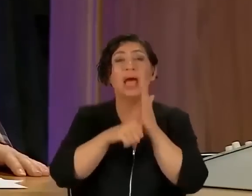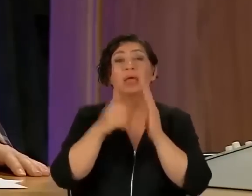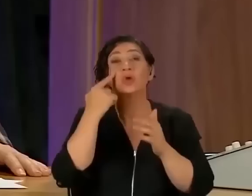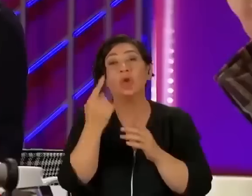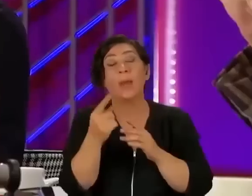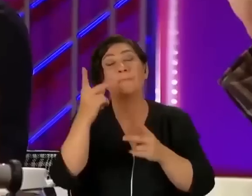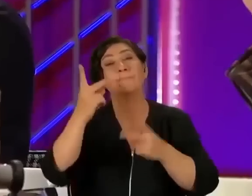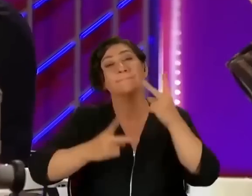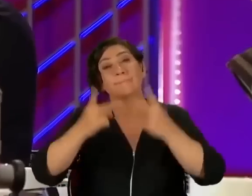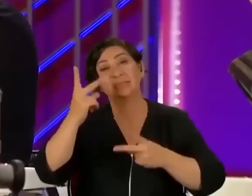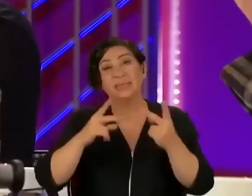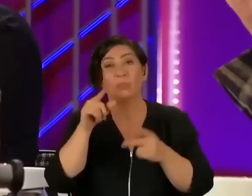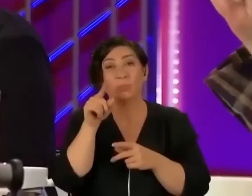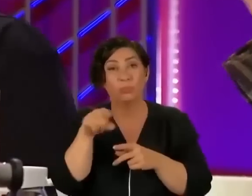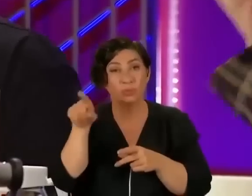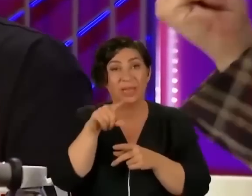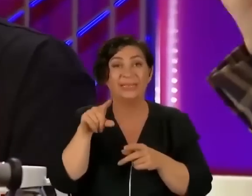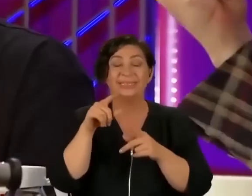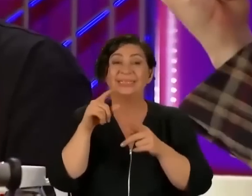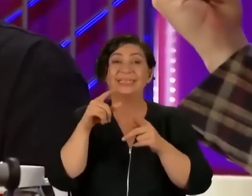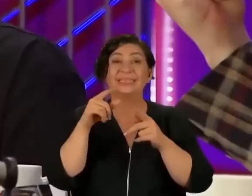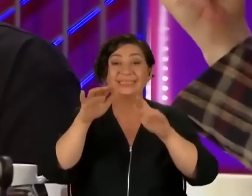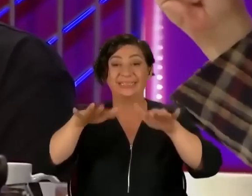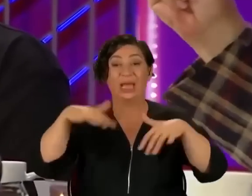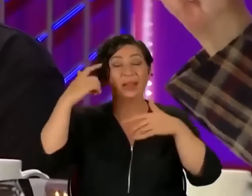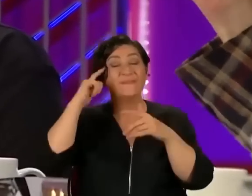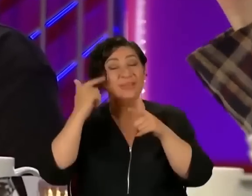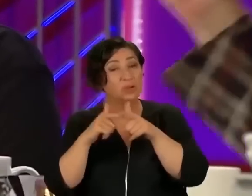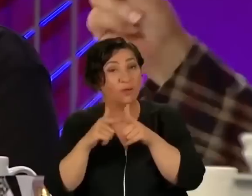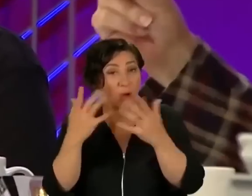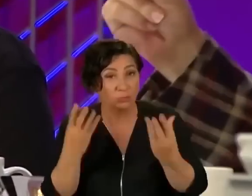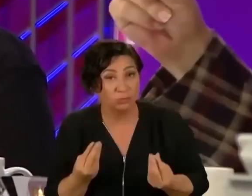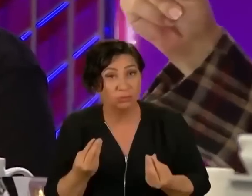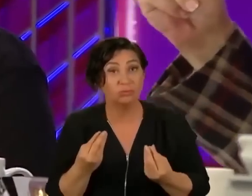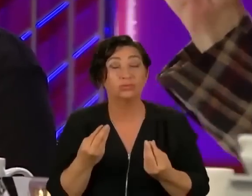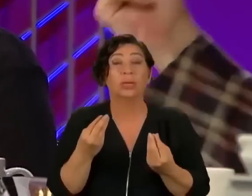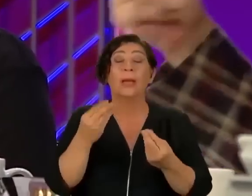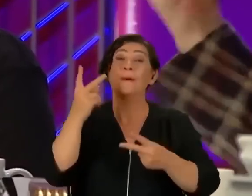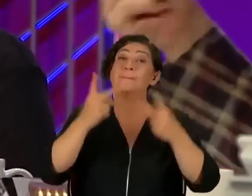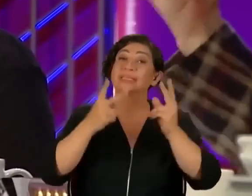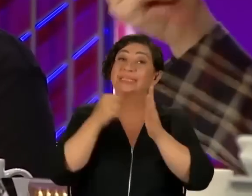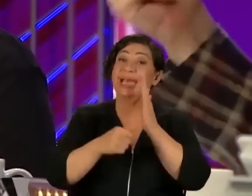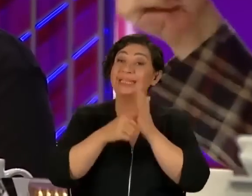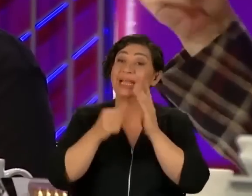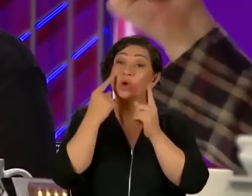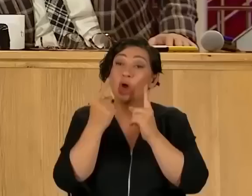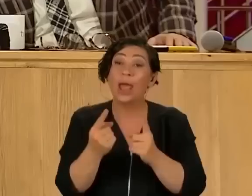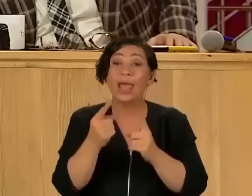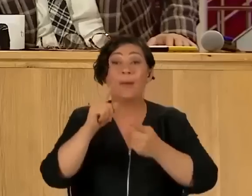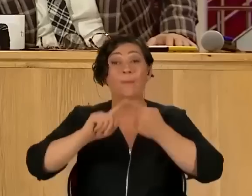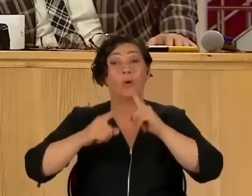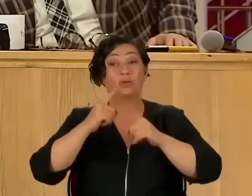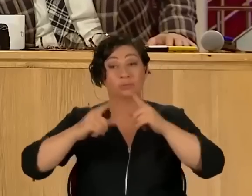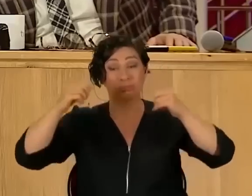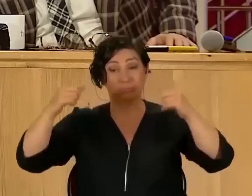göre bazen bunlar sahne filozofları olmuşlardır. Bazen tarihteki duruma göre,